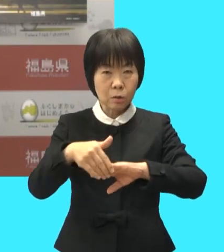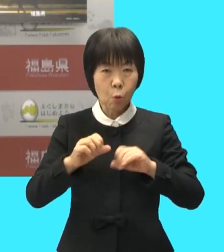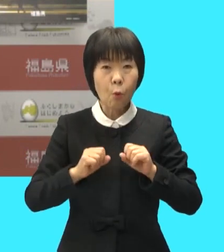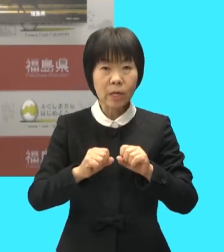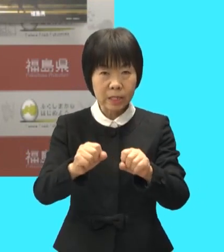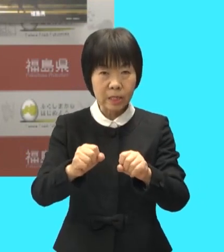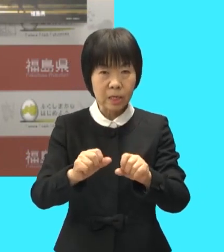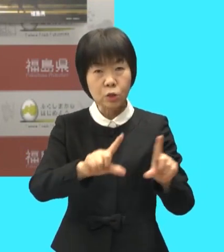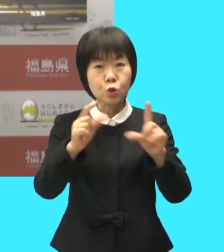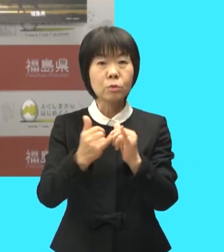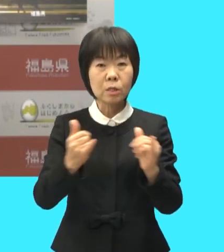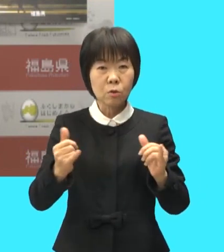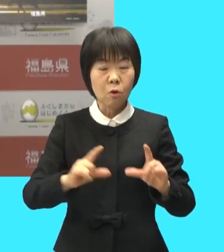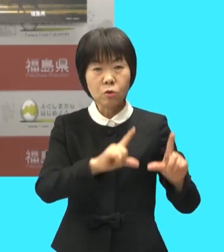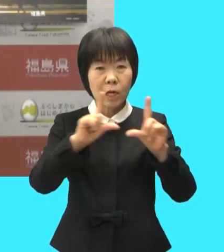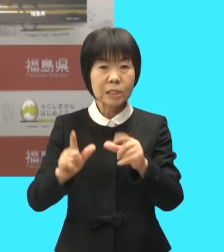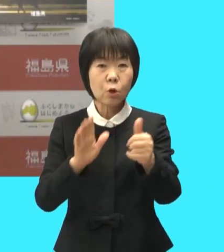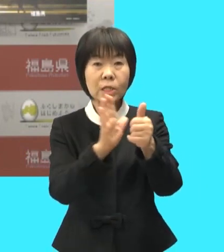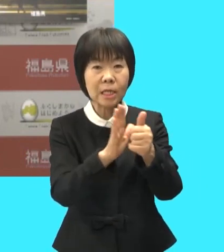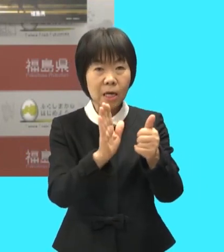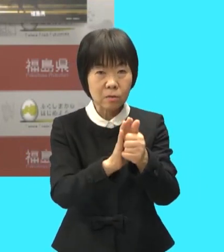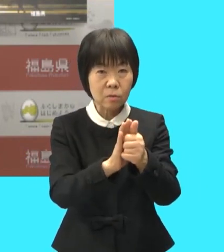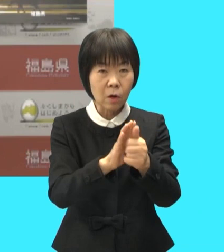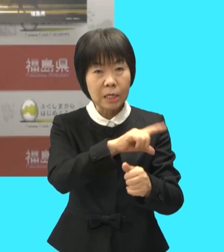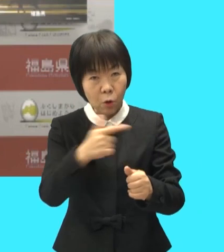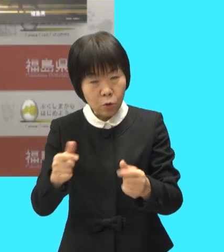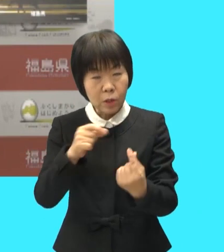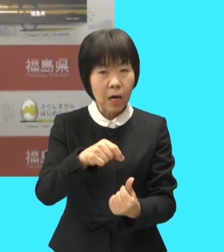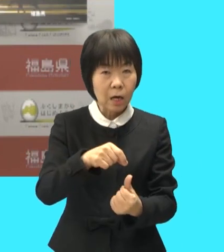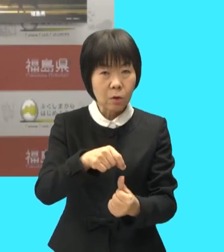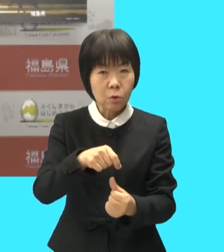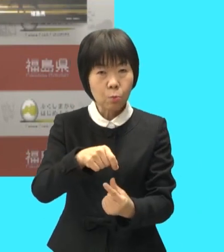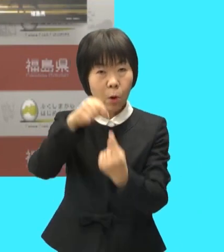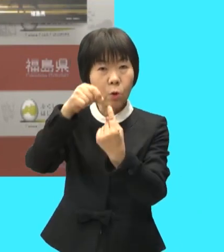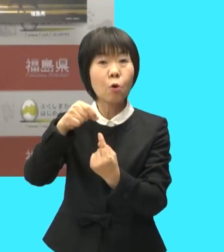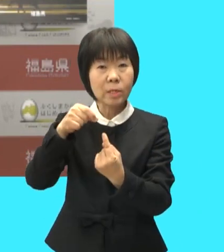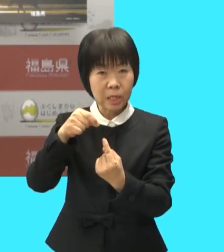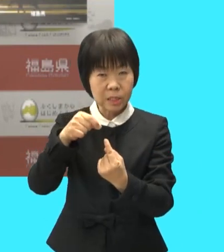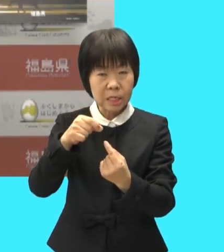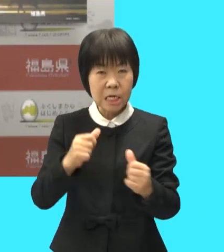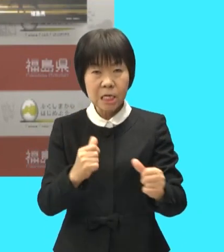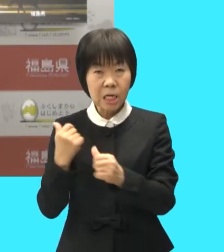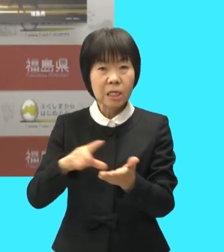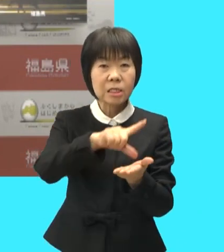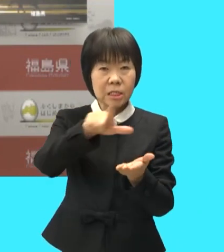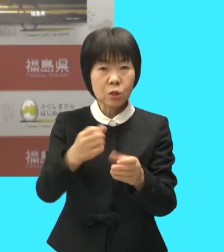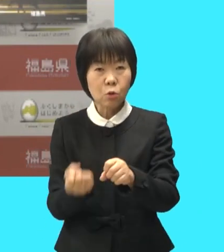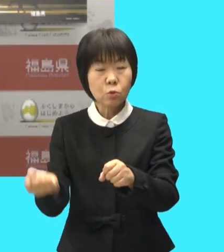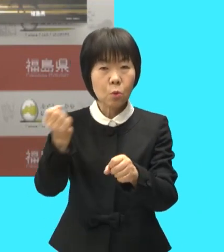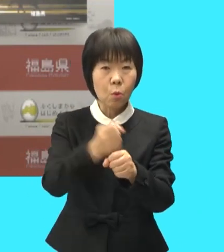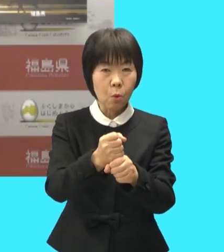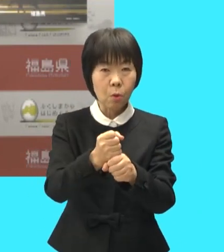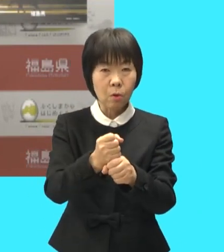より、住民の暮らしを支えるさまざまな雇用を生み出し、避難地域の復興をさ